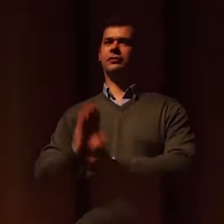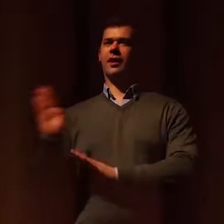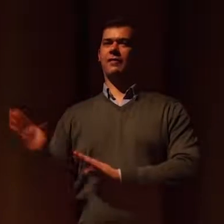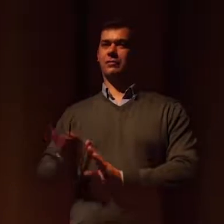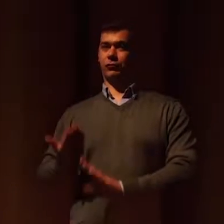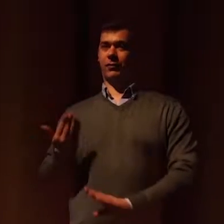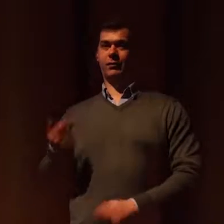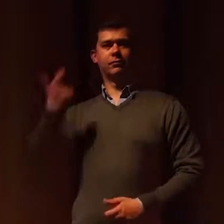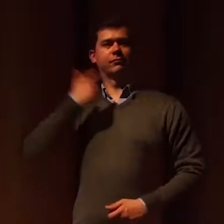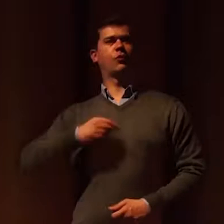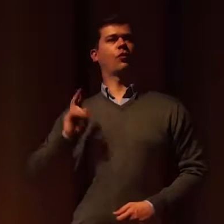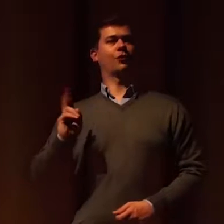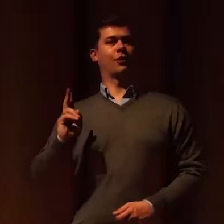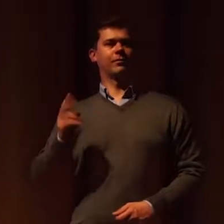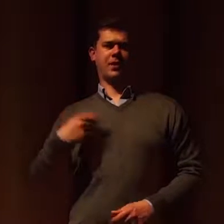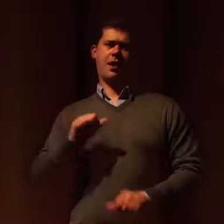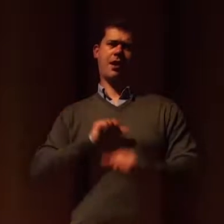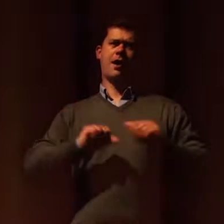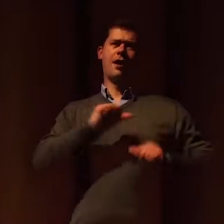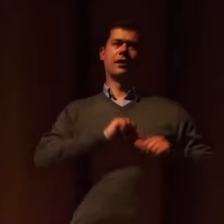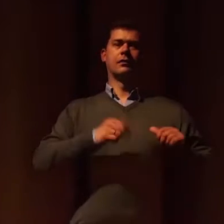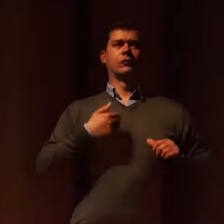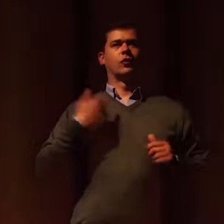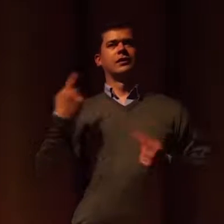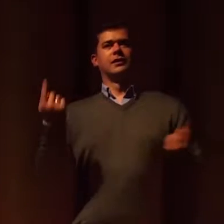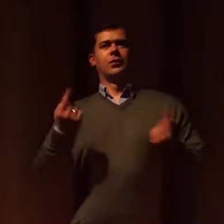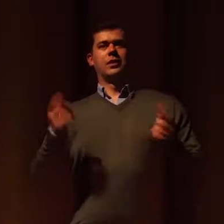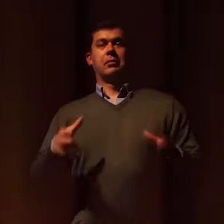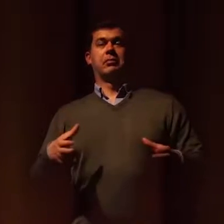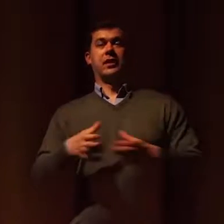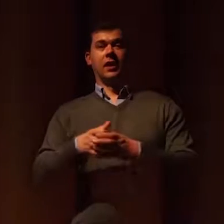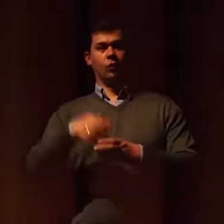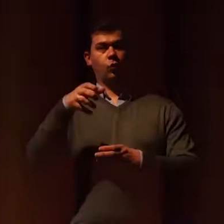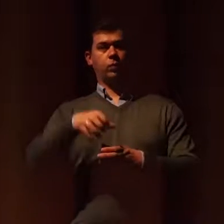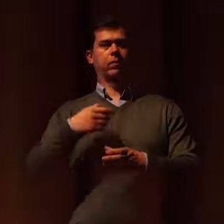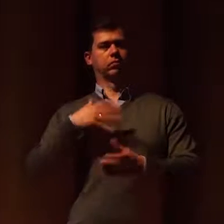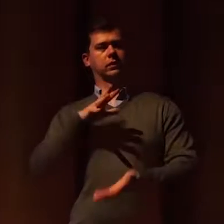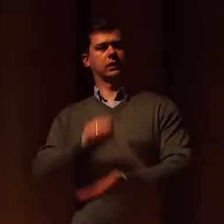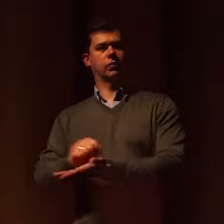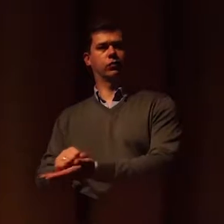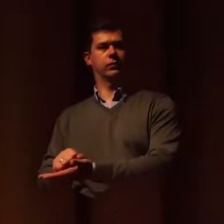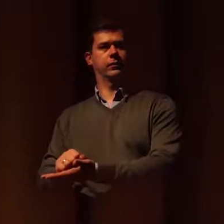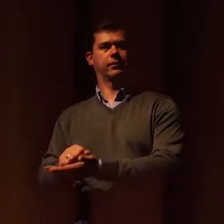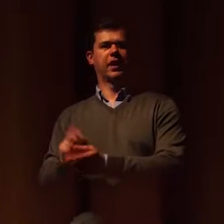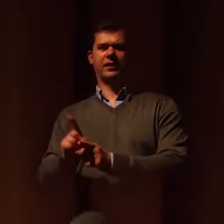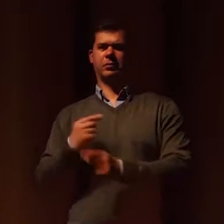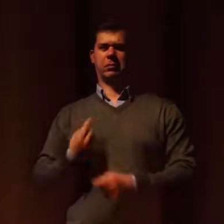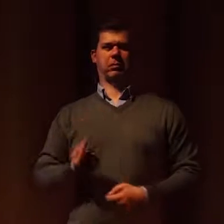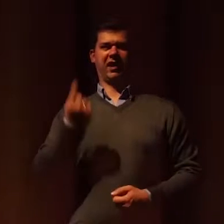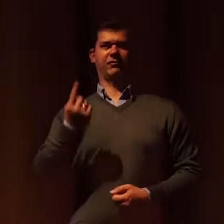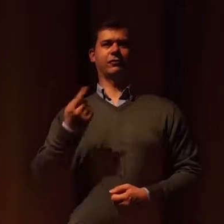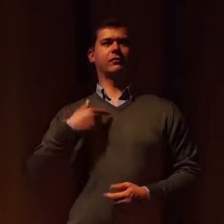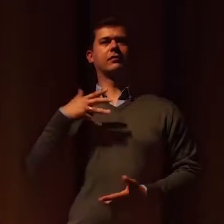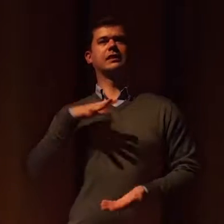przedstawiona ja od bardzo wielu lat zajmuję się sytuacją mniejszości mniej i pierwsze moje